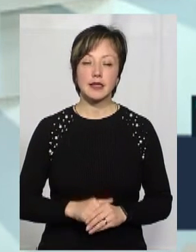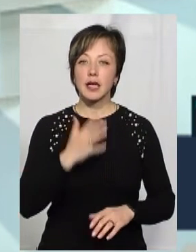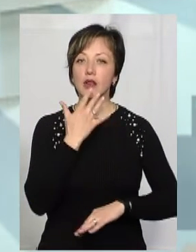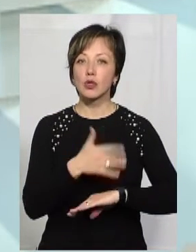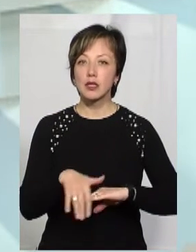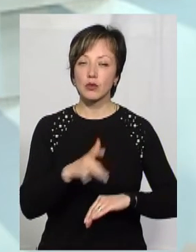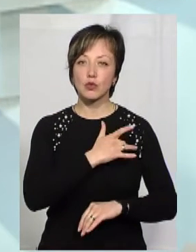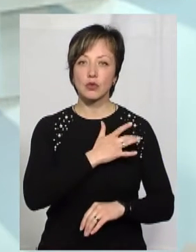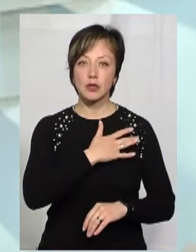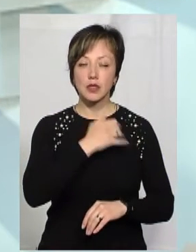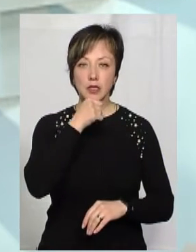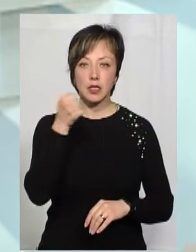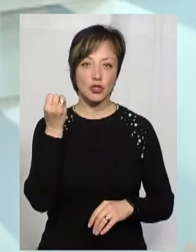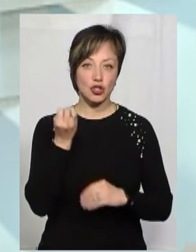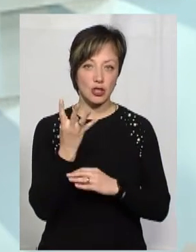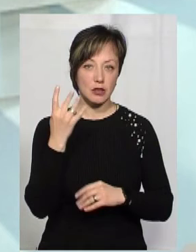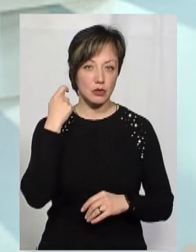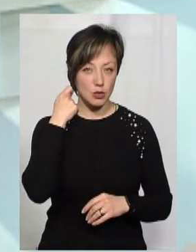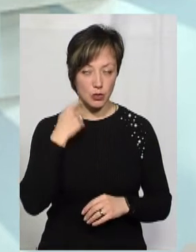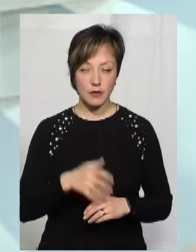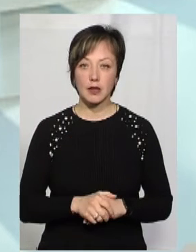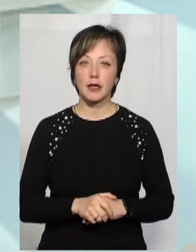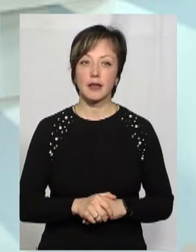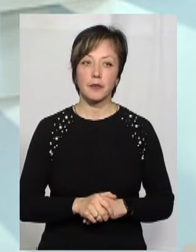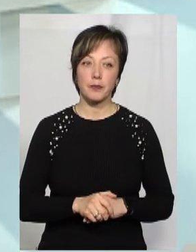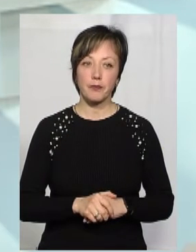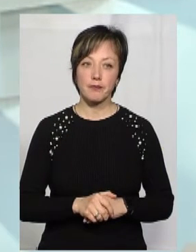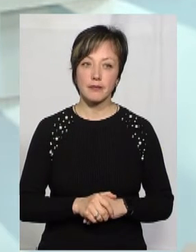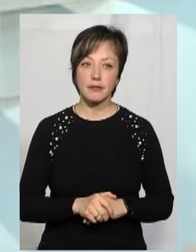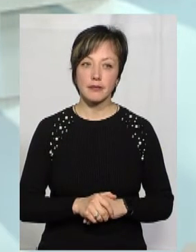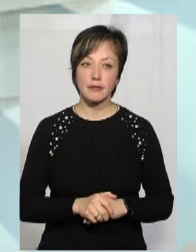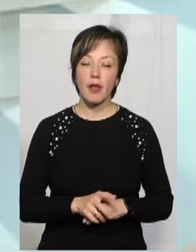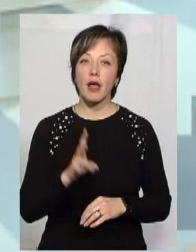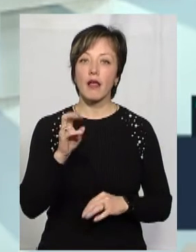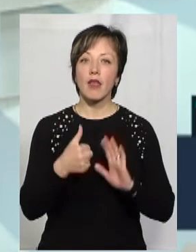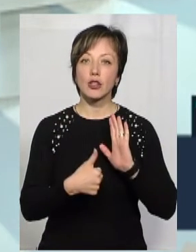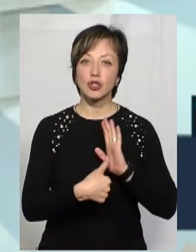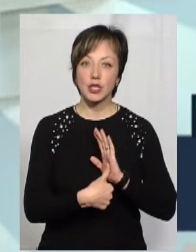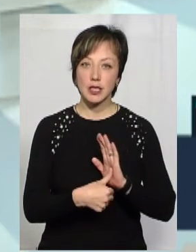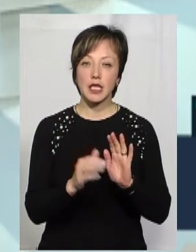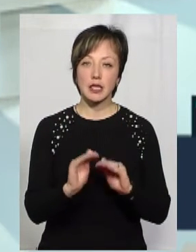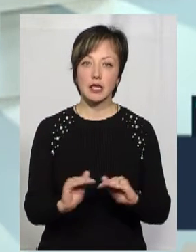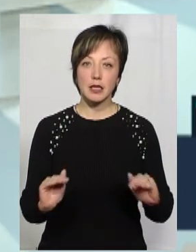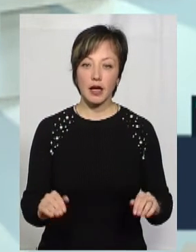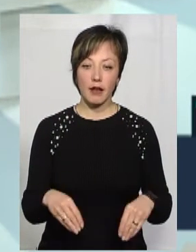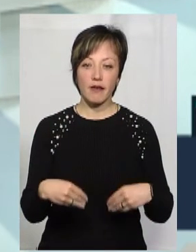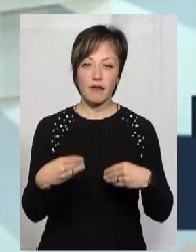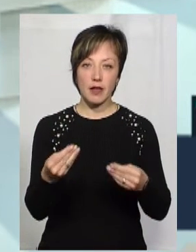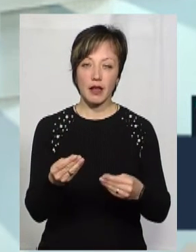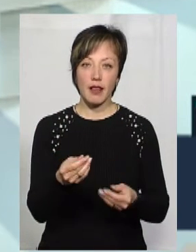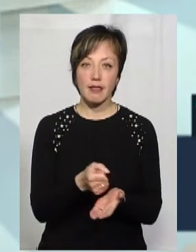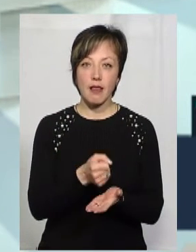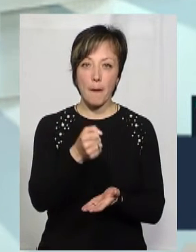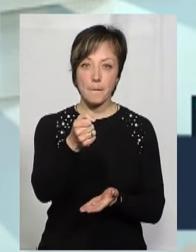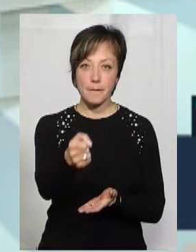Іноземними громадянами усиновлені діти старше 14 років. На 6 дітей видано направлення